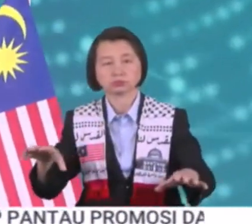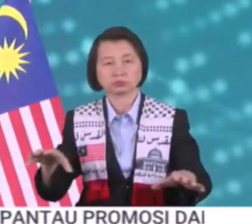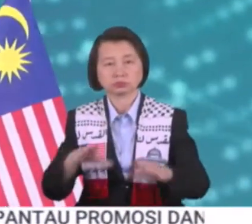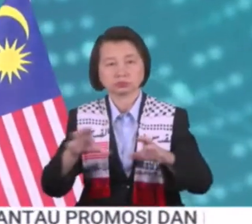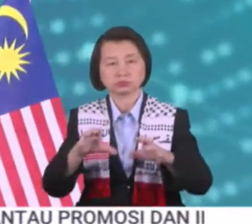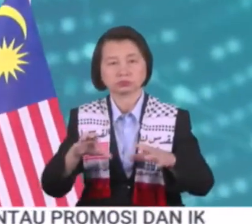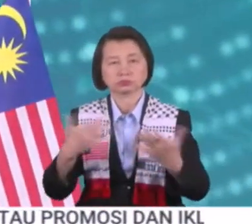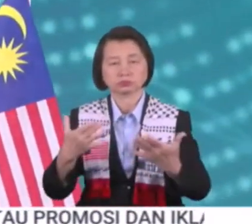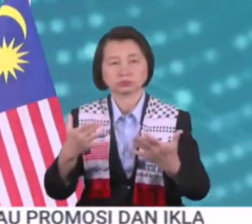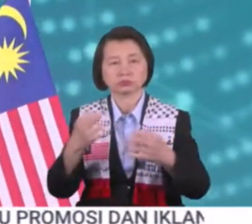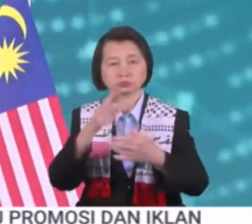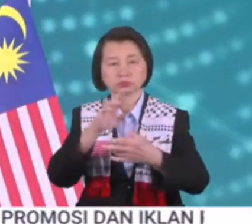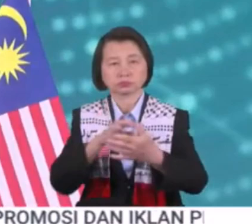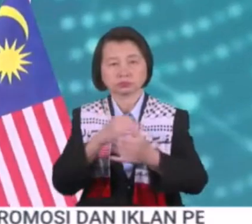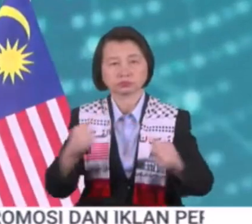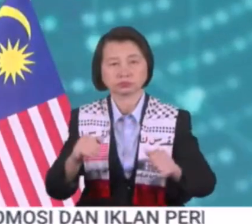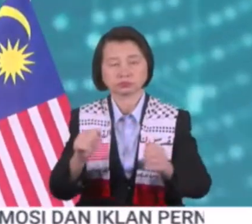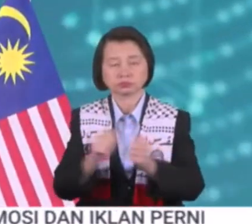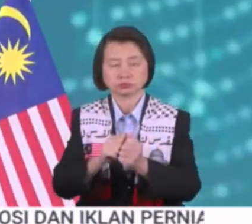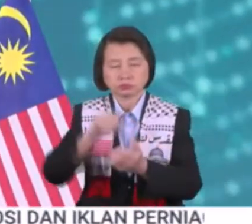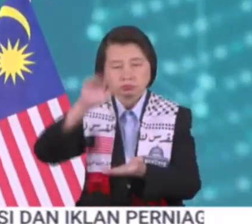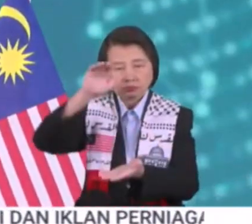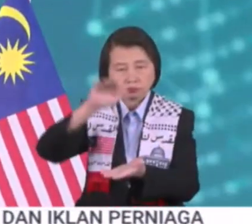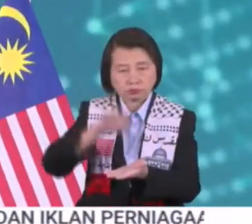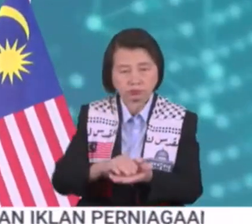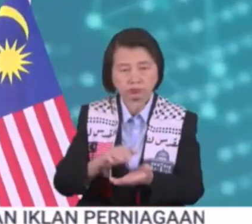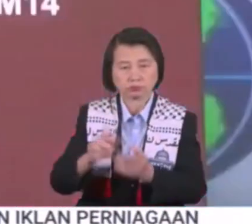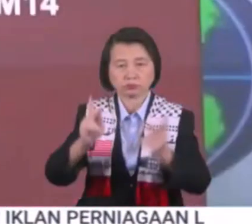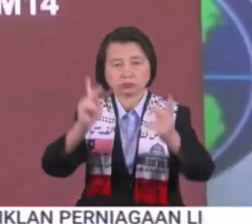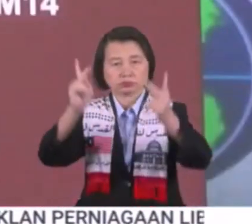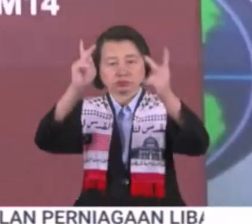hidrogen rendah karbon di rantau ini.